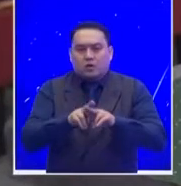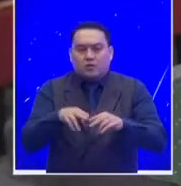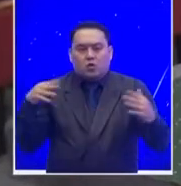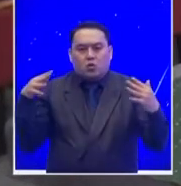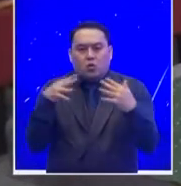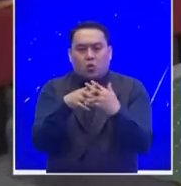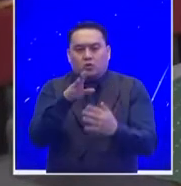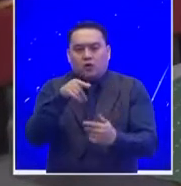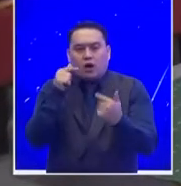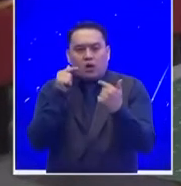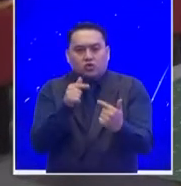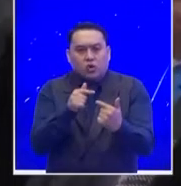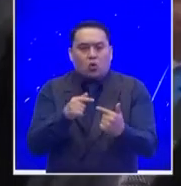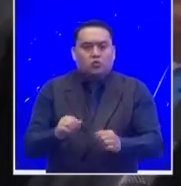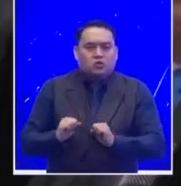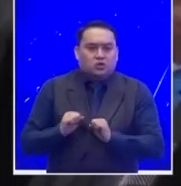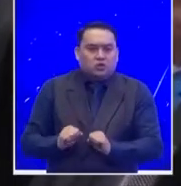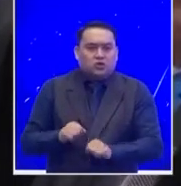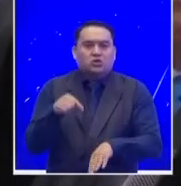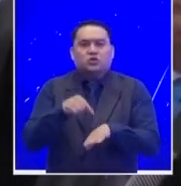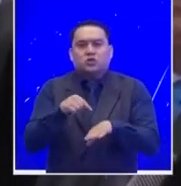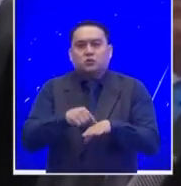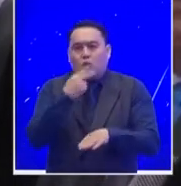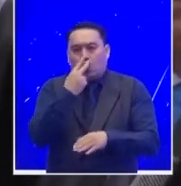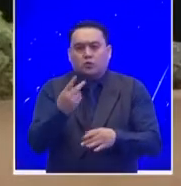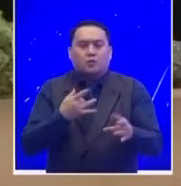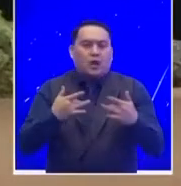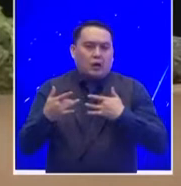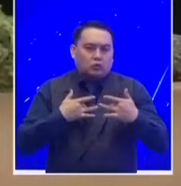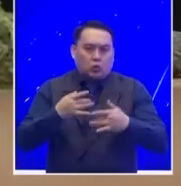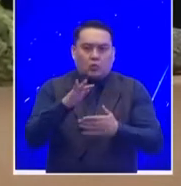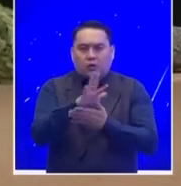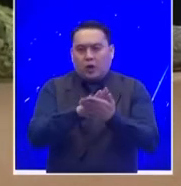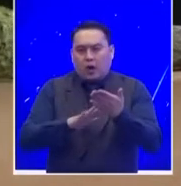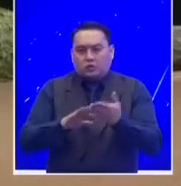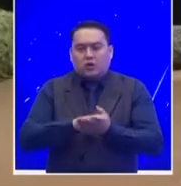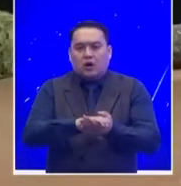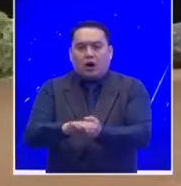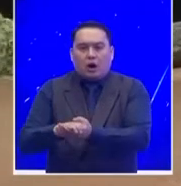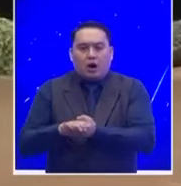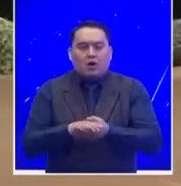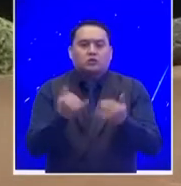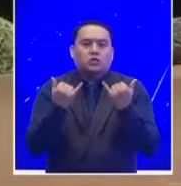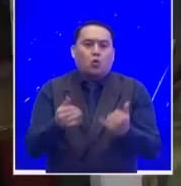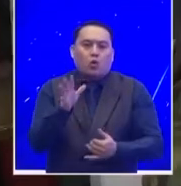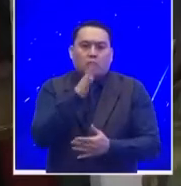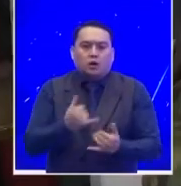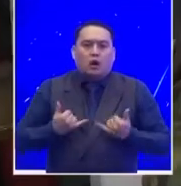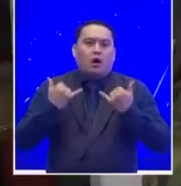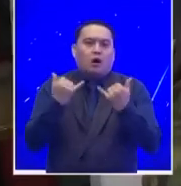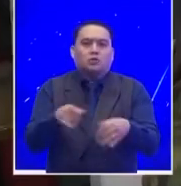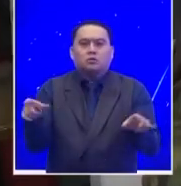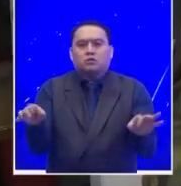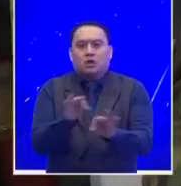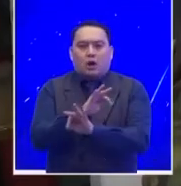сұрапыл жылдардағы әскерлердің толқын сезімдерін бейнелейтін қойылыммен жалғасты. Бейбіт елдің ұрпақтары жауынгерлерге арнап, арнау